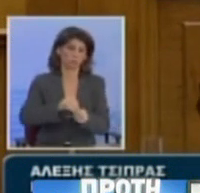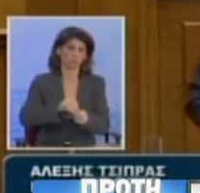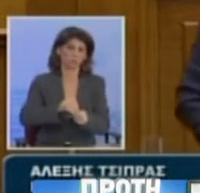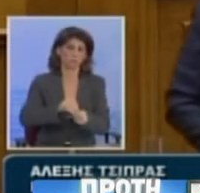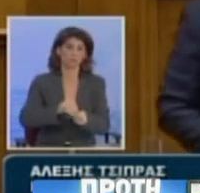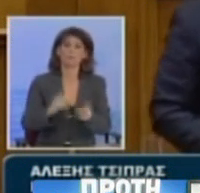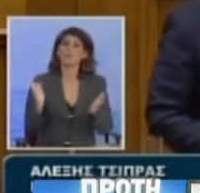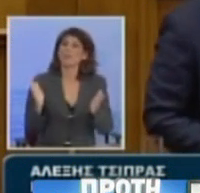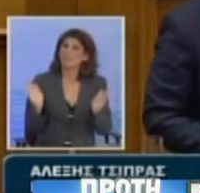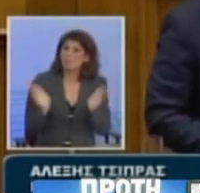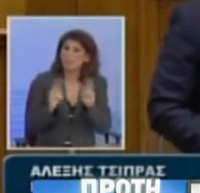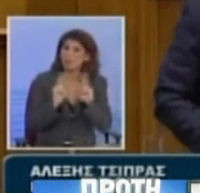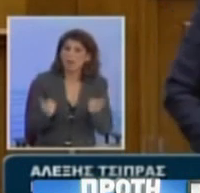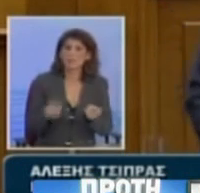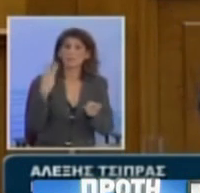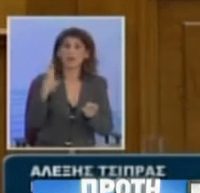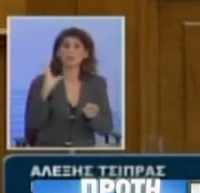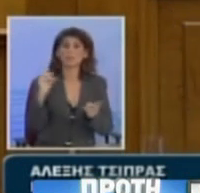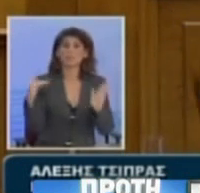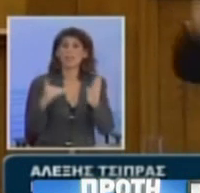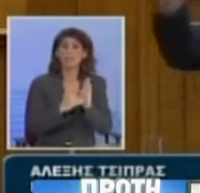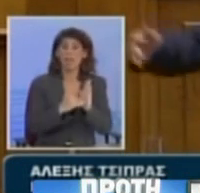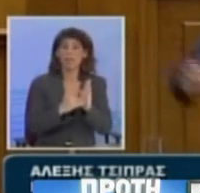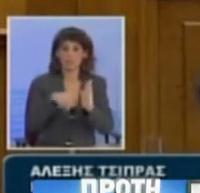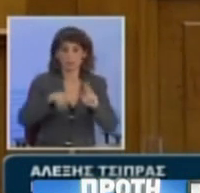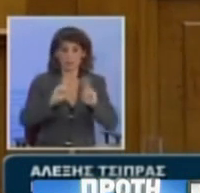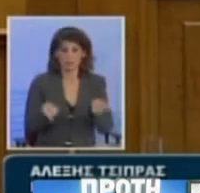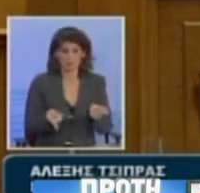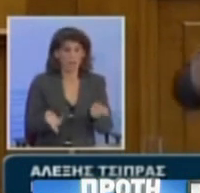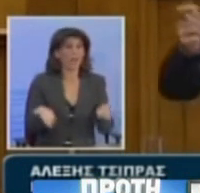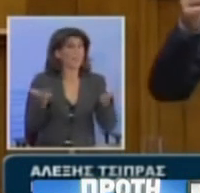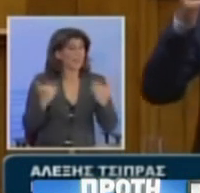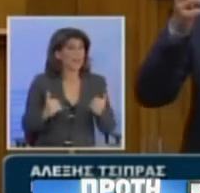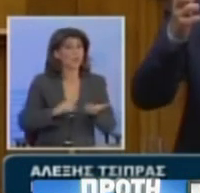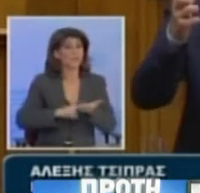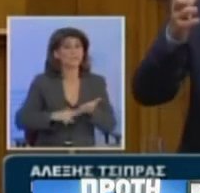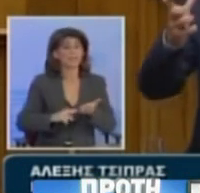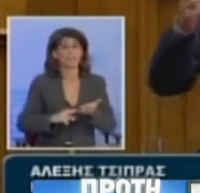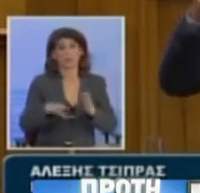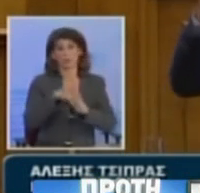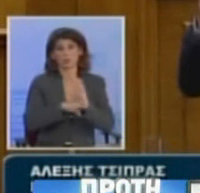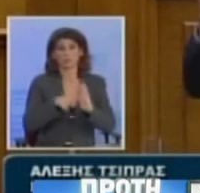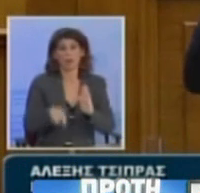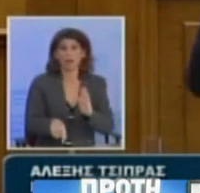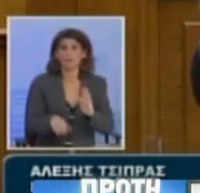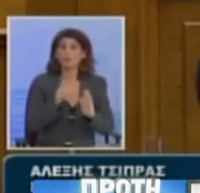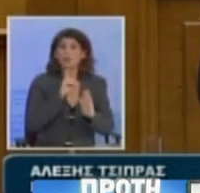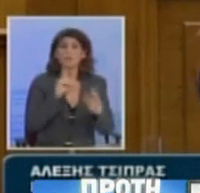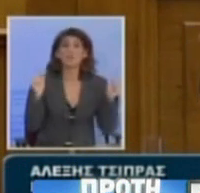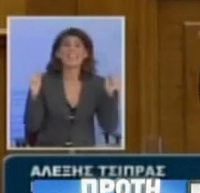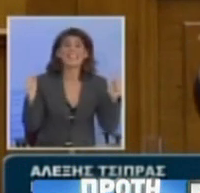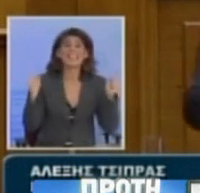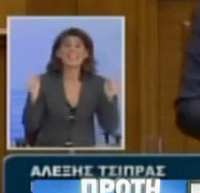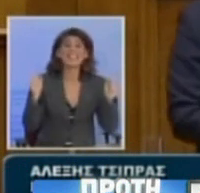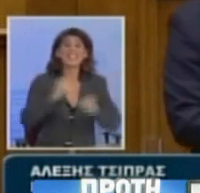αφορά τους μικρομεσαίους που σήμερα, τους 350.000, είναι εκτός ασφαλιστικού συστήματος και αυτό συνιστά μια βραδιφλεγή υγειονομική